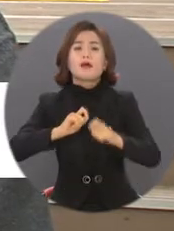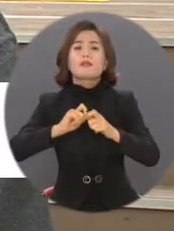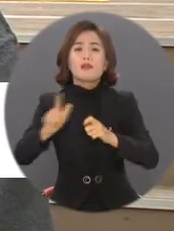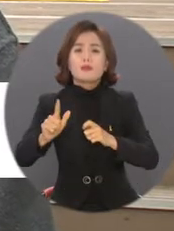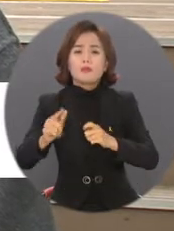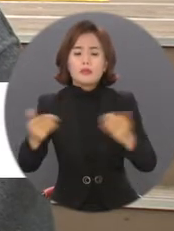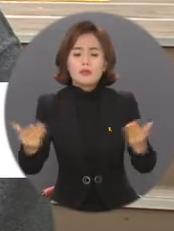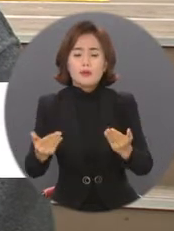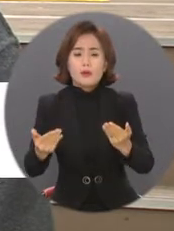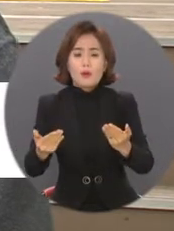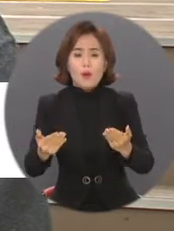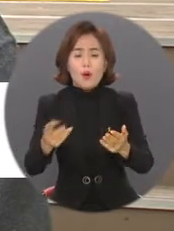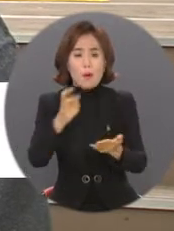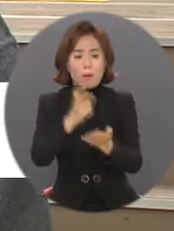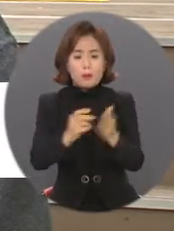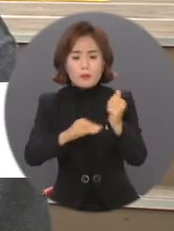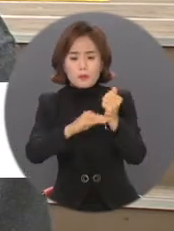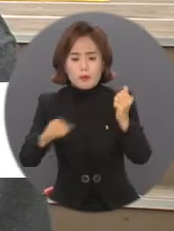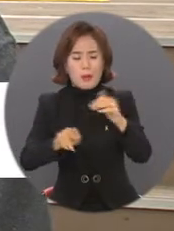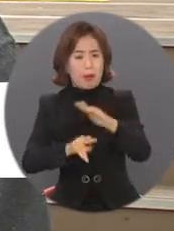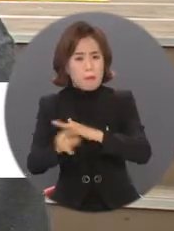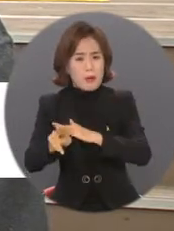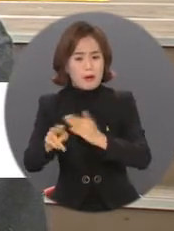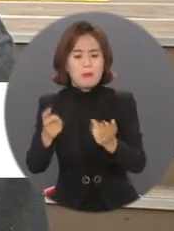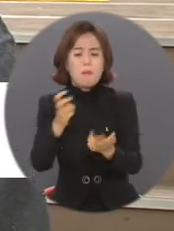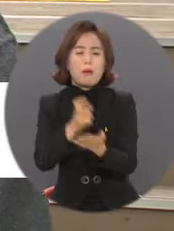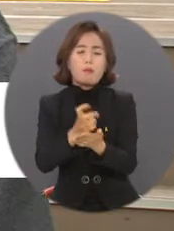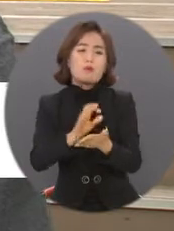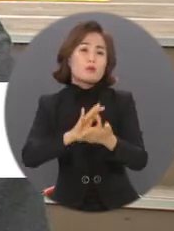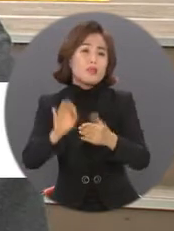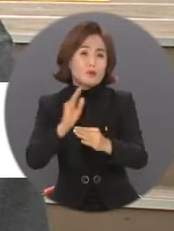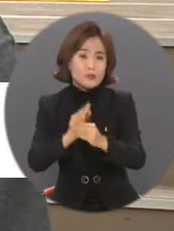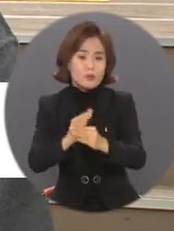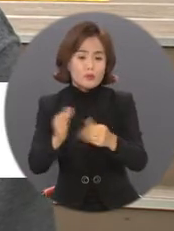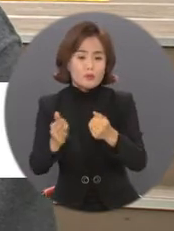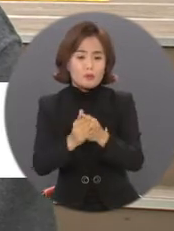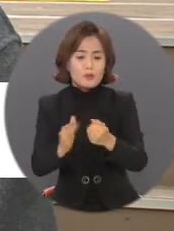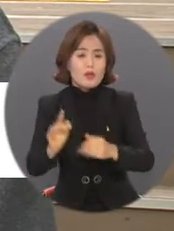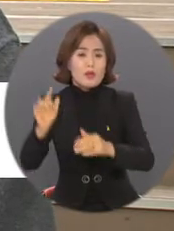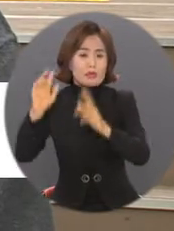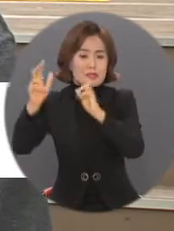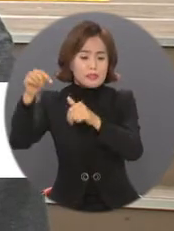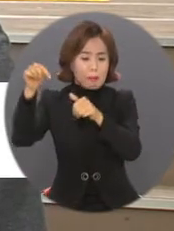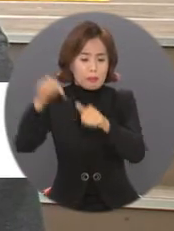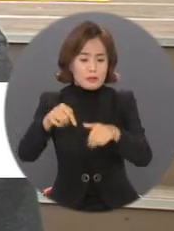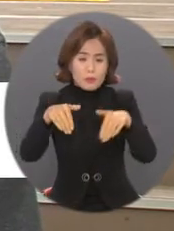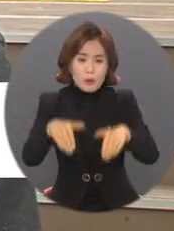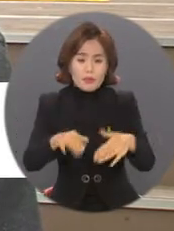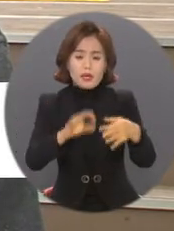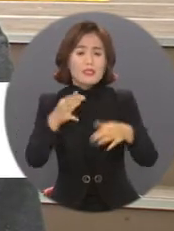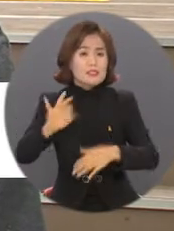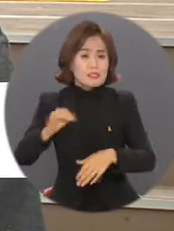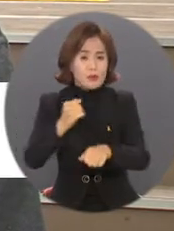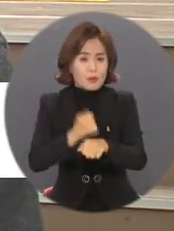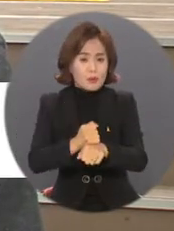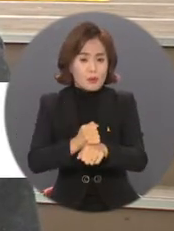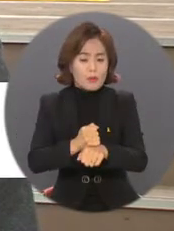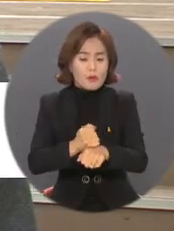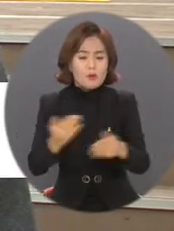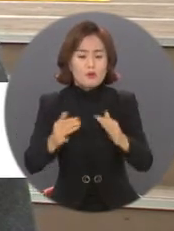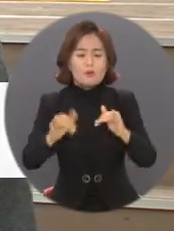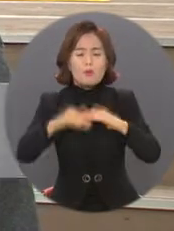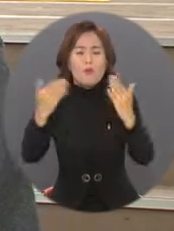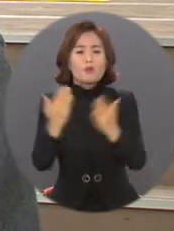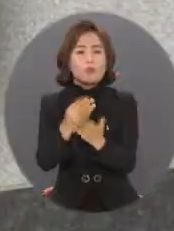근로기준법상 근로자 성을 회피하기 002 좀 많이 사용되고 있거든요 그 사용 종속관계로부터 되어 있고 실제로 봤을 때 그리고 이제부터 크루저 썽